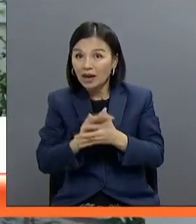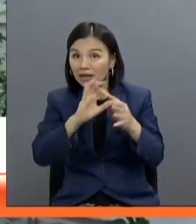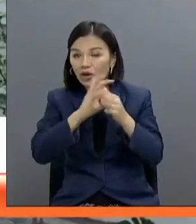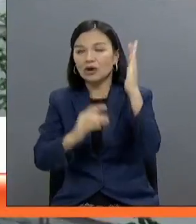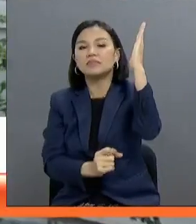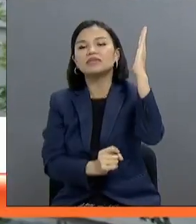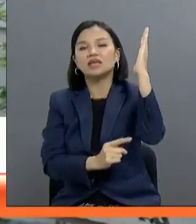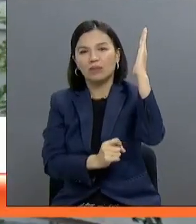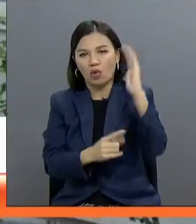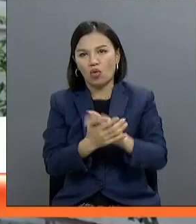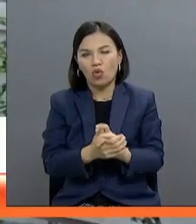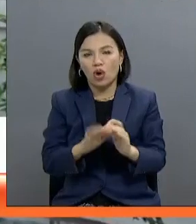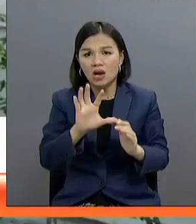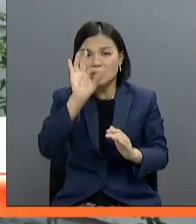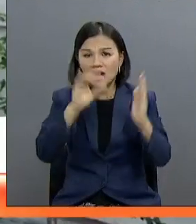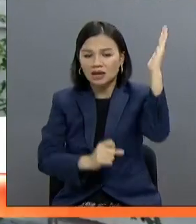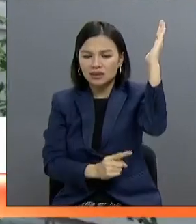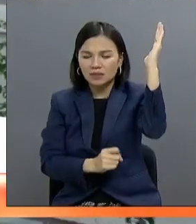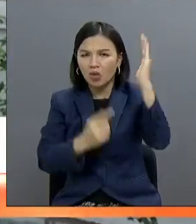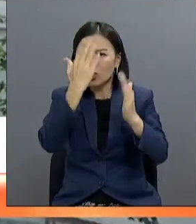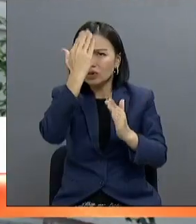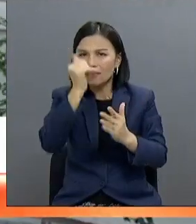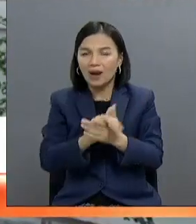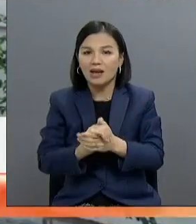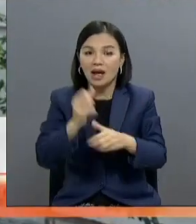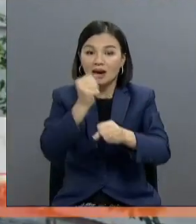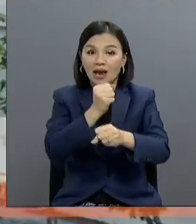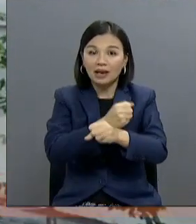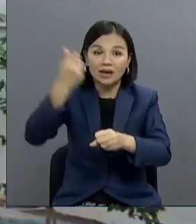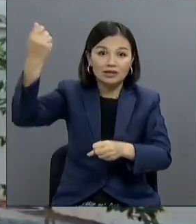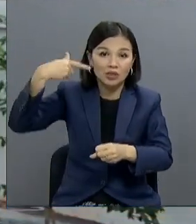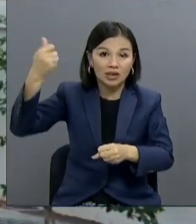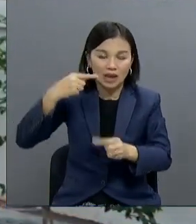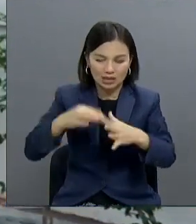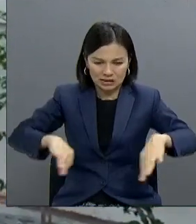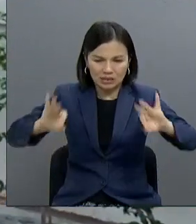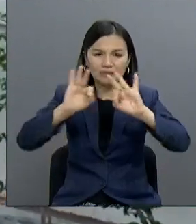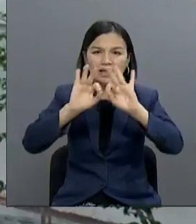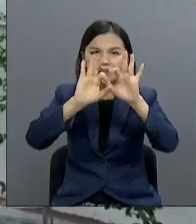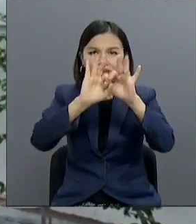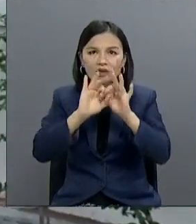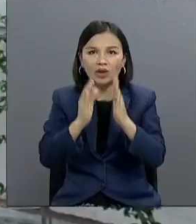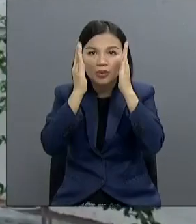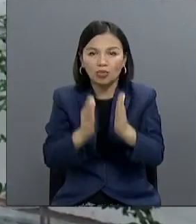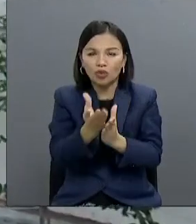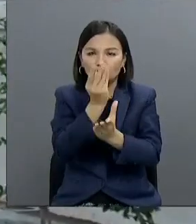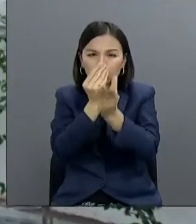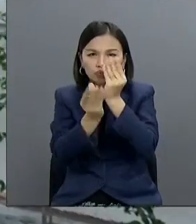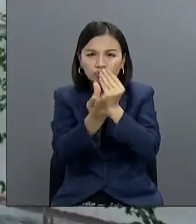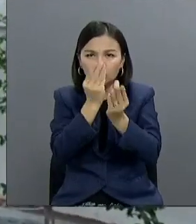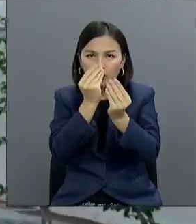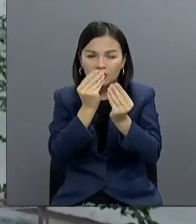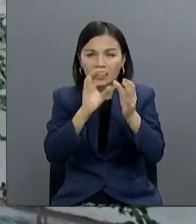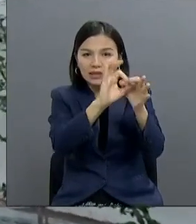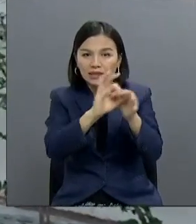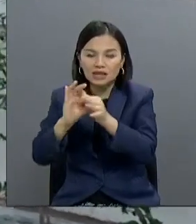ครับที่ทำเรื่องนี้ก็เพราะว่าแรงงานและสวัสดิการเนี่ยเป็นเรื่องที่สำคัญและจำเป็นครับสำหรับคนที่ต้องเรียนรู้นะครับเพราะจะส่งผลในระ